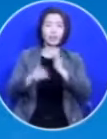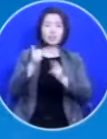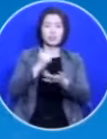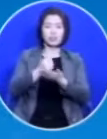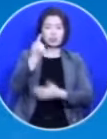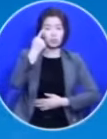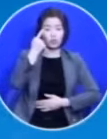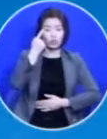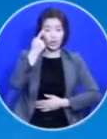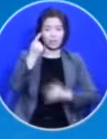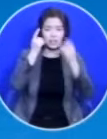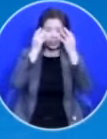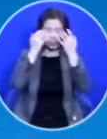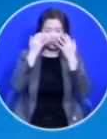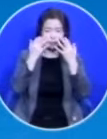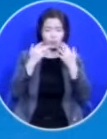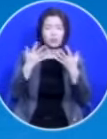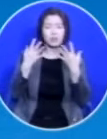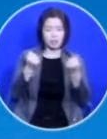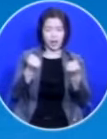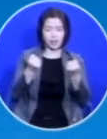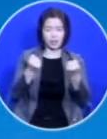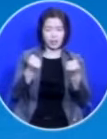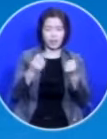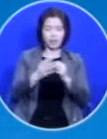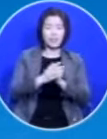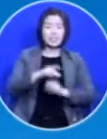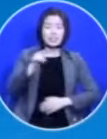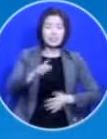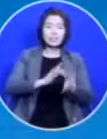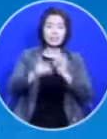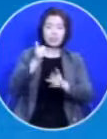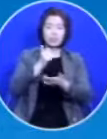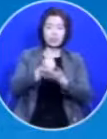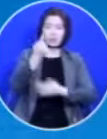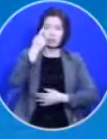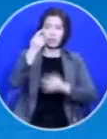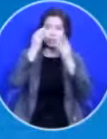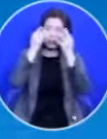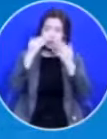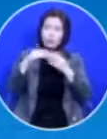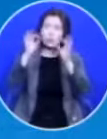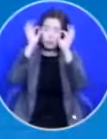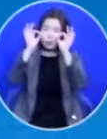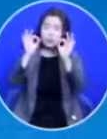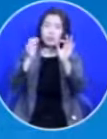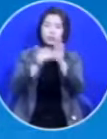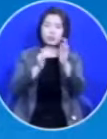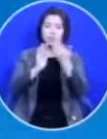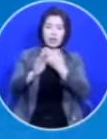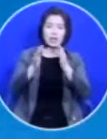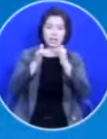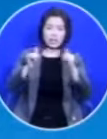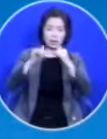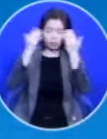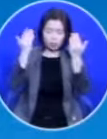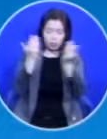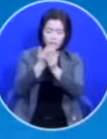눈물이 많으십니다 그 예수님의 눈에 눈물을 보고 나면 사람이 확 바뀌어